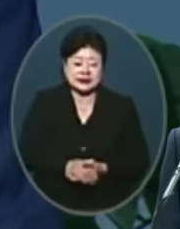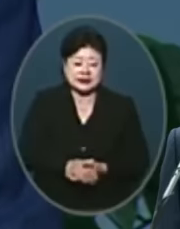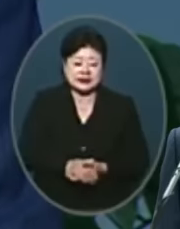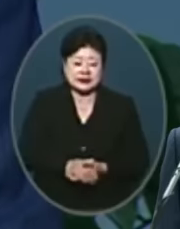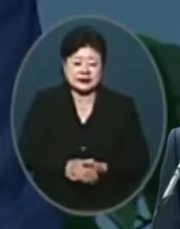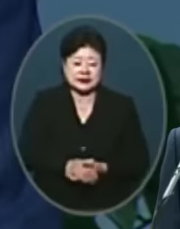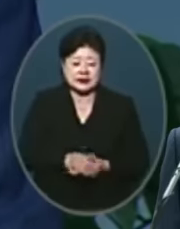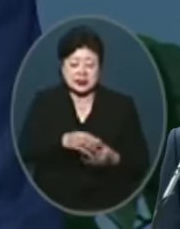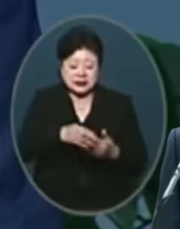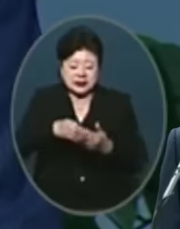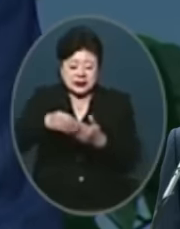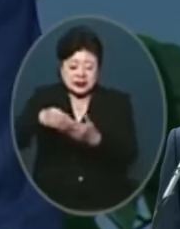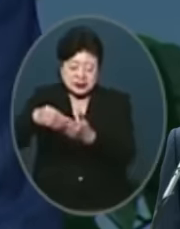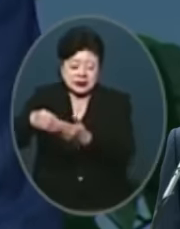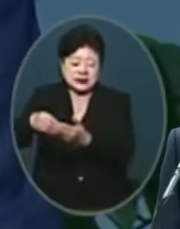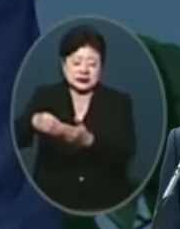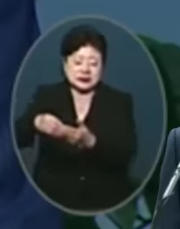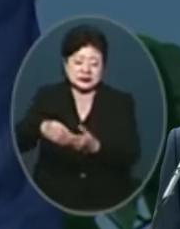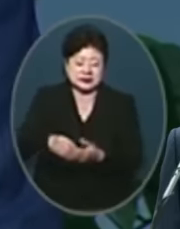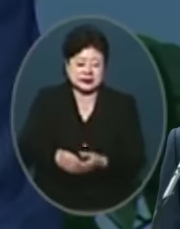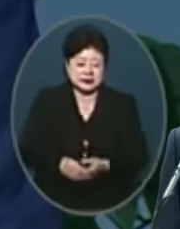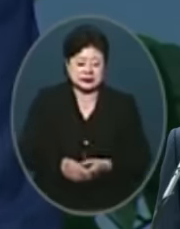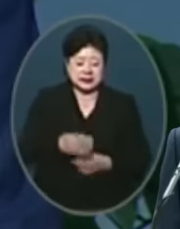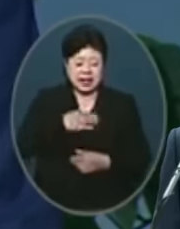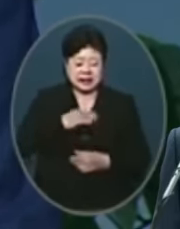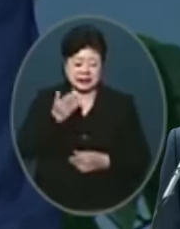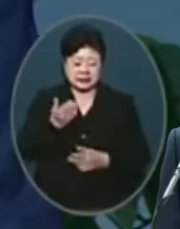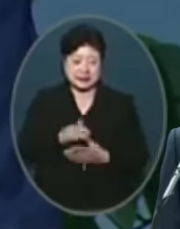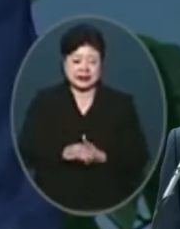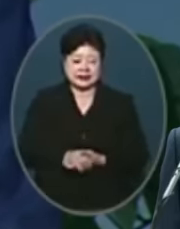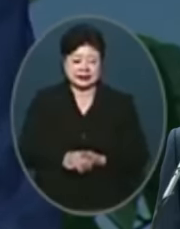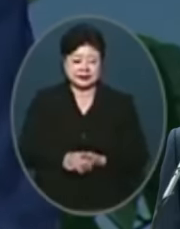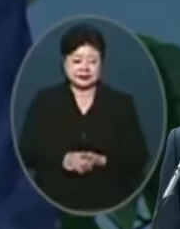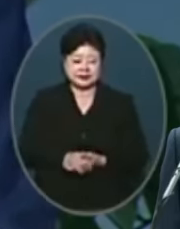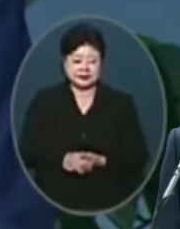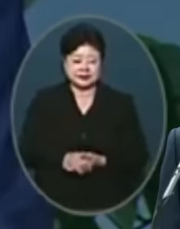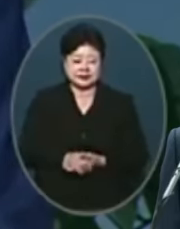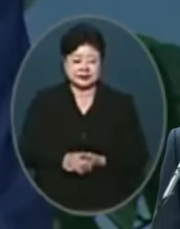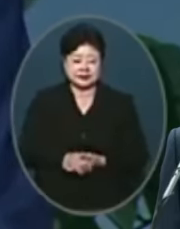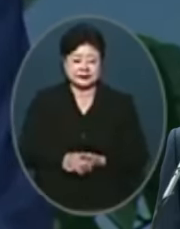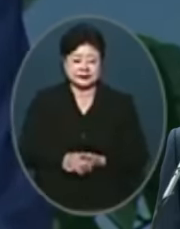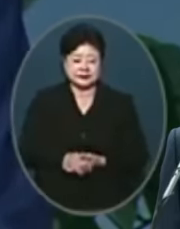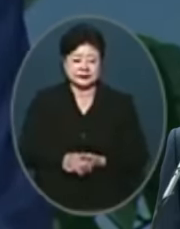길로 이끌어간다는 것을 잊지 말아야 되는 것입니다.